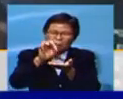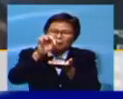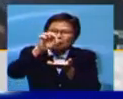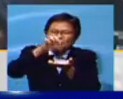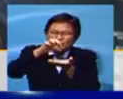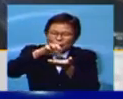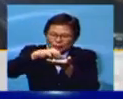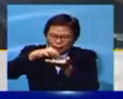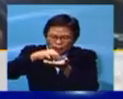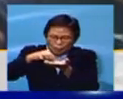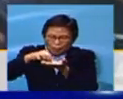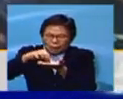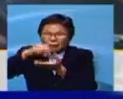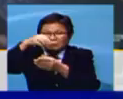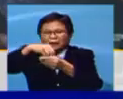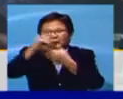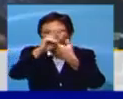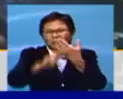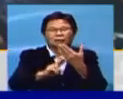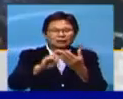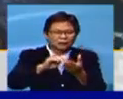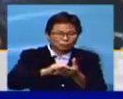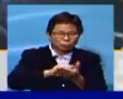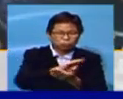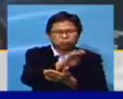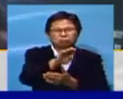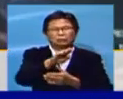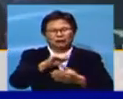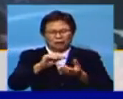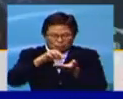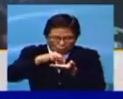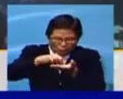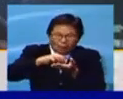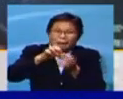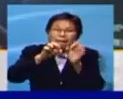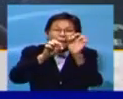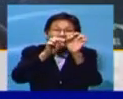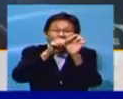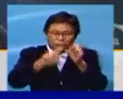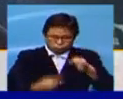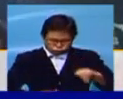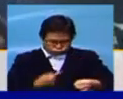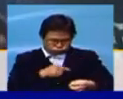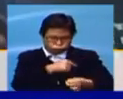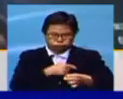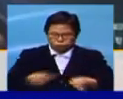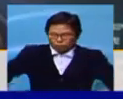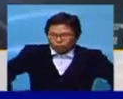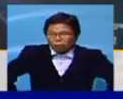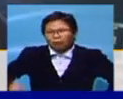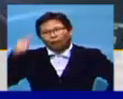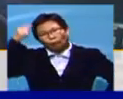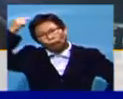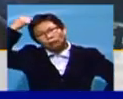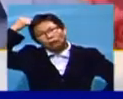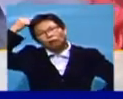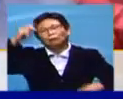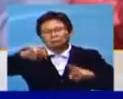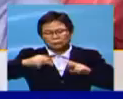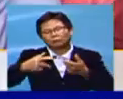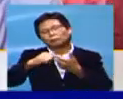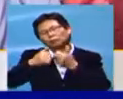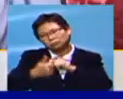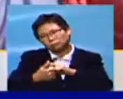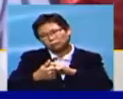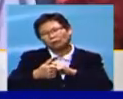dan dia dia boleh Bubble tu boleh boleh pergi ke mana-mana ke jantung ke jantung buah pinggang pergi ke otak ni masalah